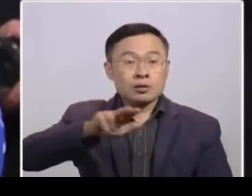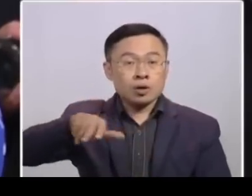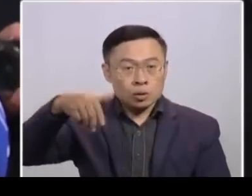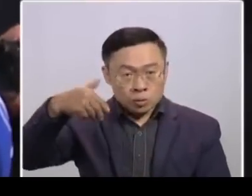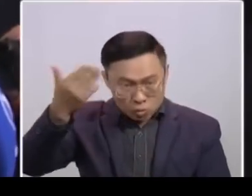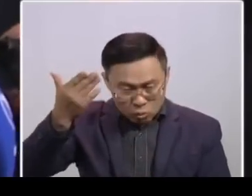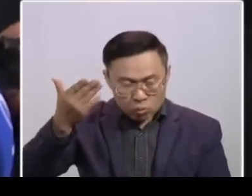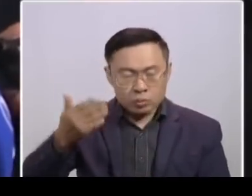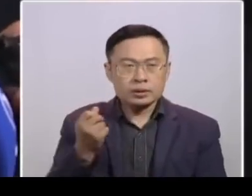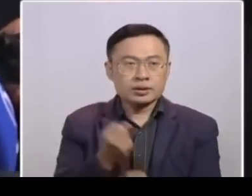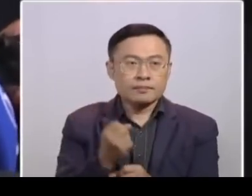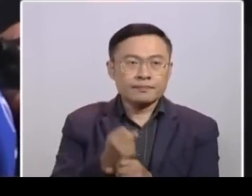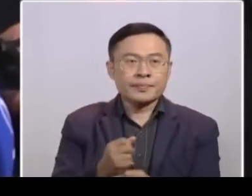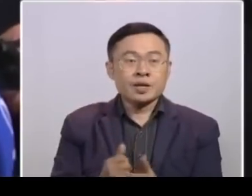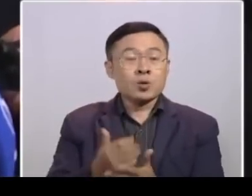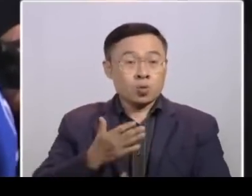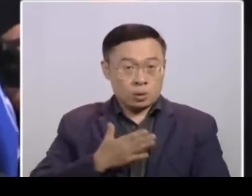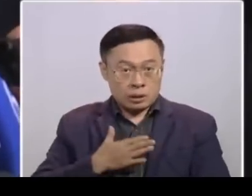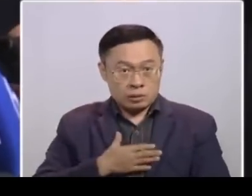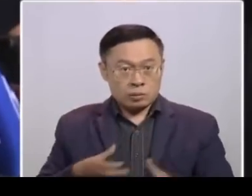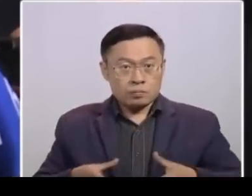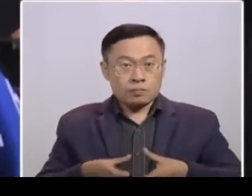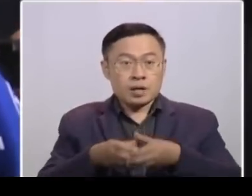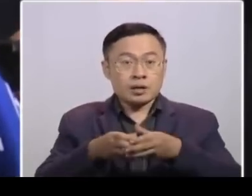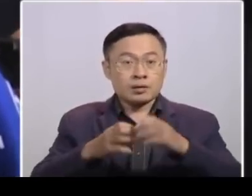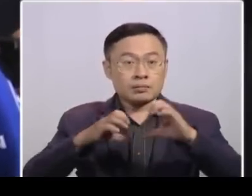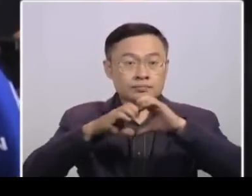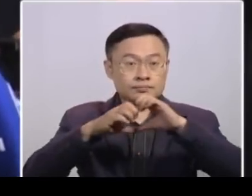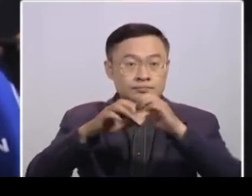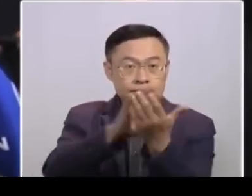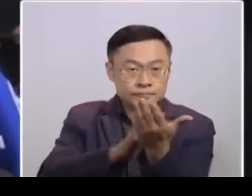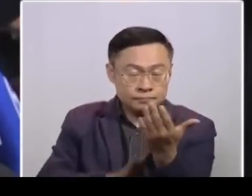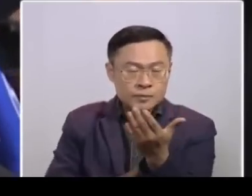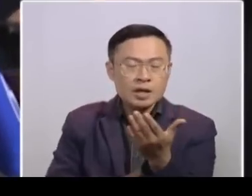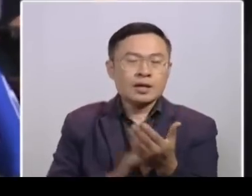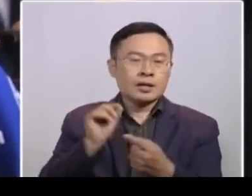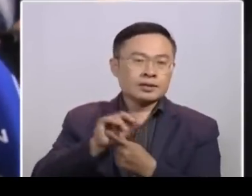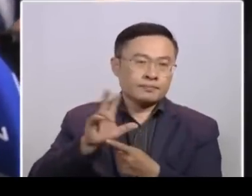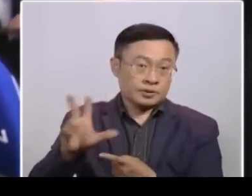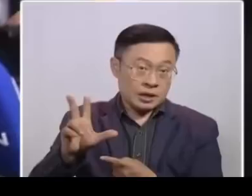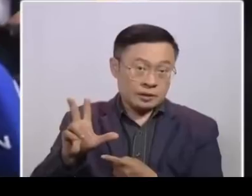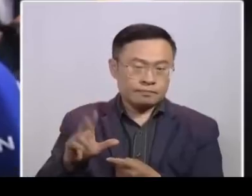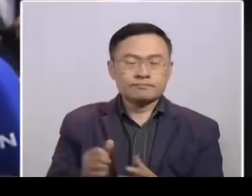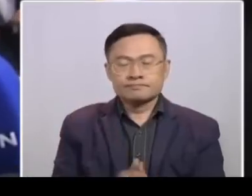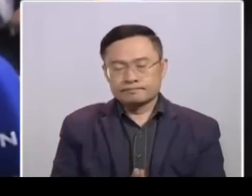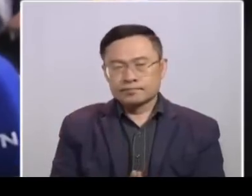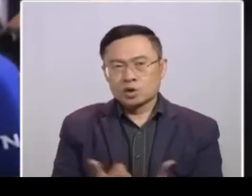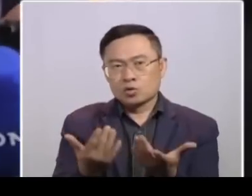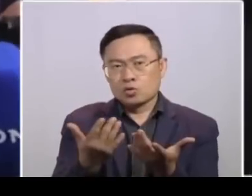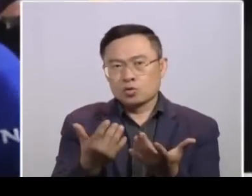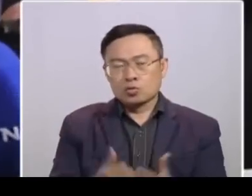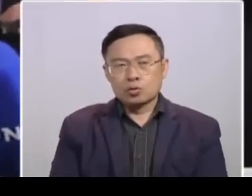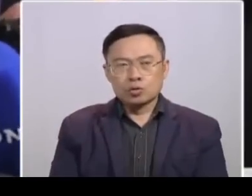องไปถามพรรคที่เขากำลังจัดตั้งอยู ่ถ้าไปถึงตรงนั้นแล้วเนี่ยเขา